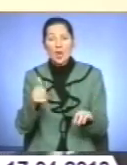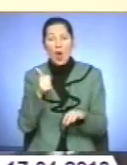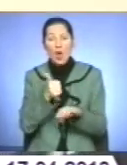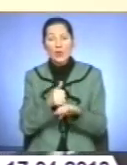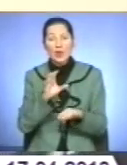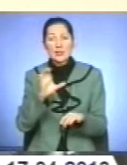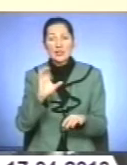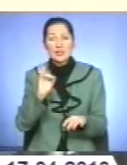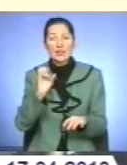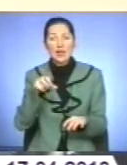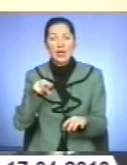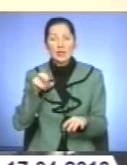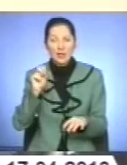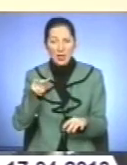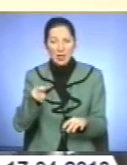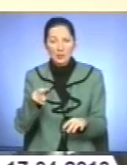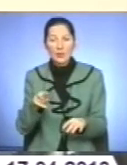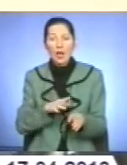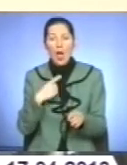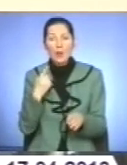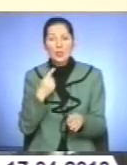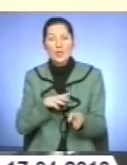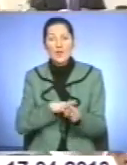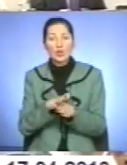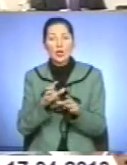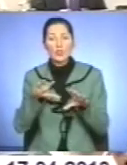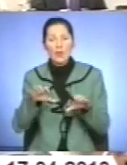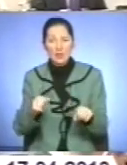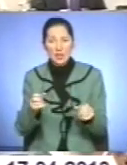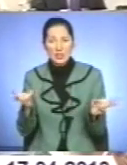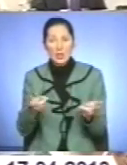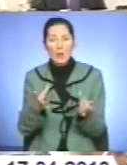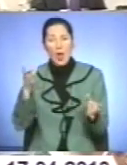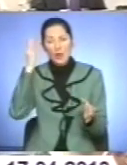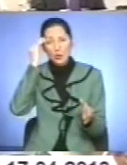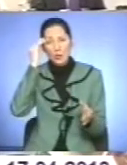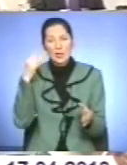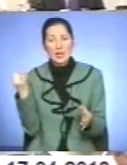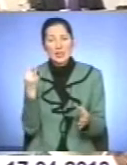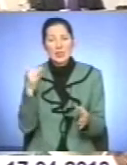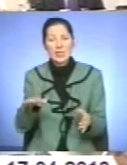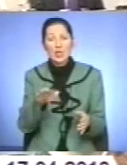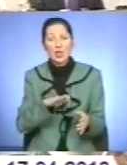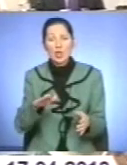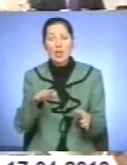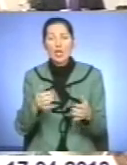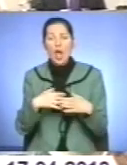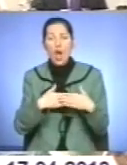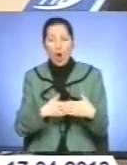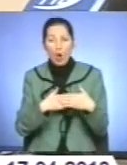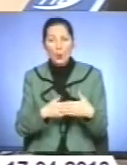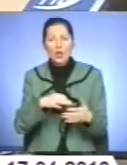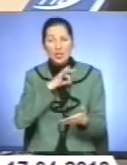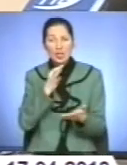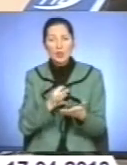Кабінету міністрів України, обласній виконавчій владі потрібно врахувати як інтереси територіальних громад, так і досвід зарубіжних країн.